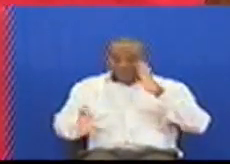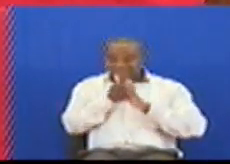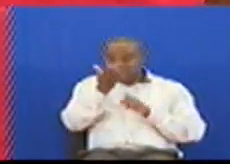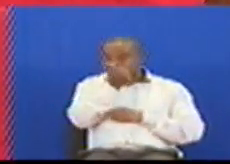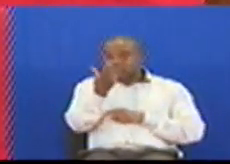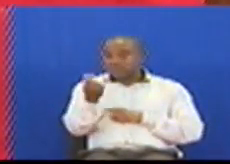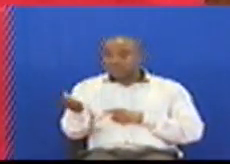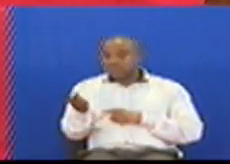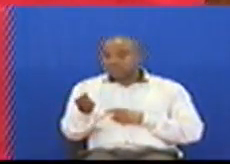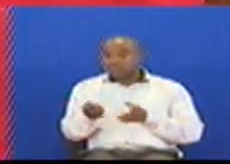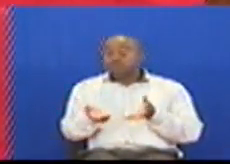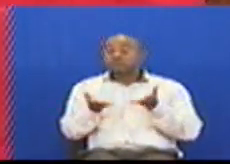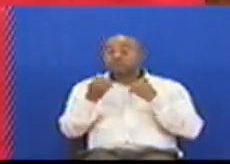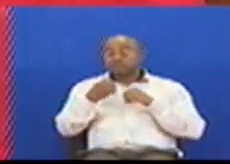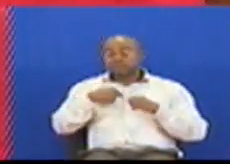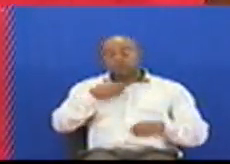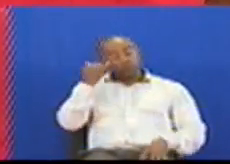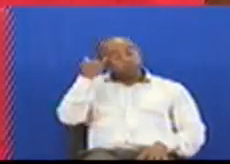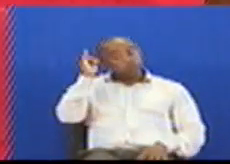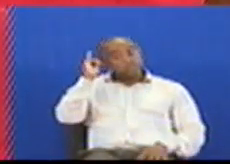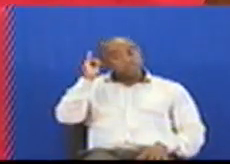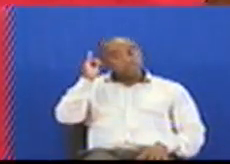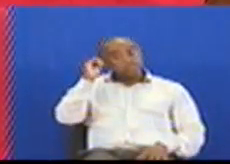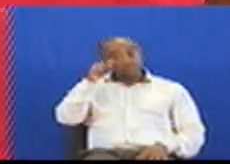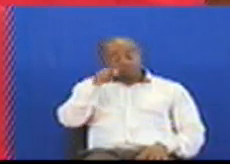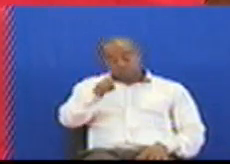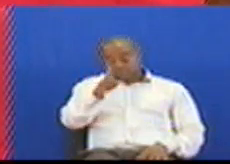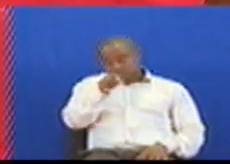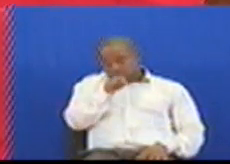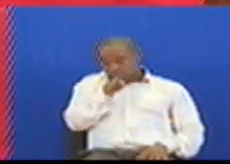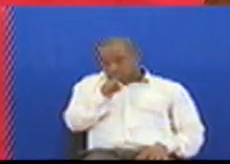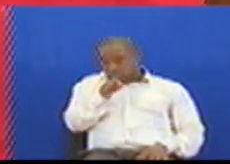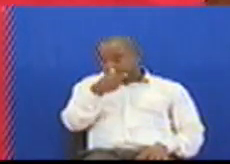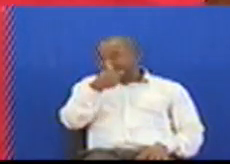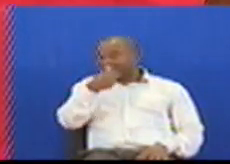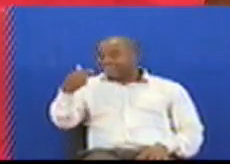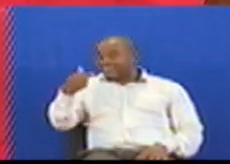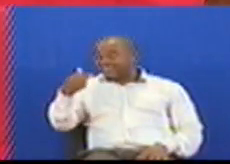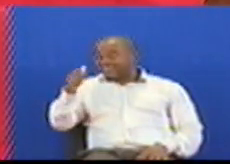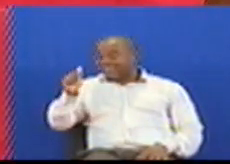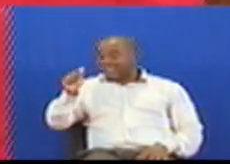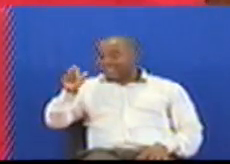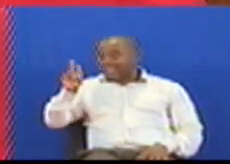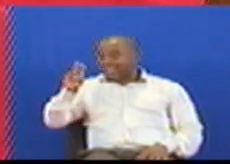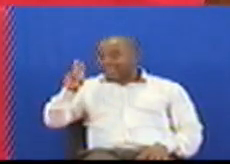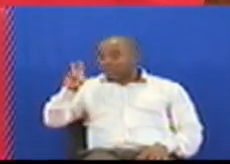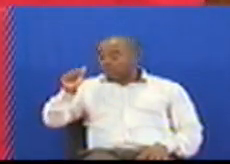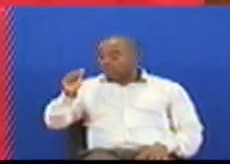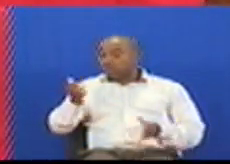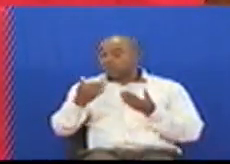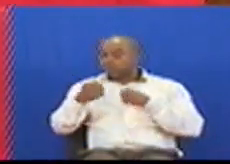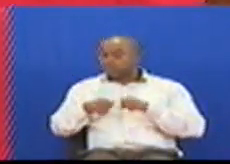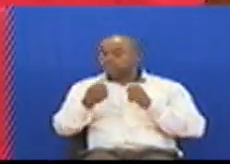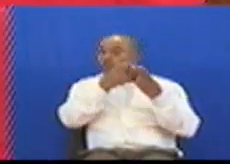ambacho tunaweza tukakibuni ili kuweza kutopa hii pesa ambayo Tarura wanaipata waweze kutimiza wajibu wao vizuri, kwa